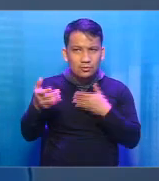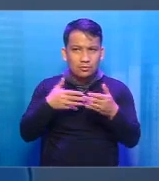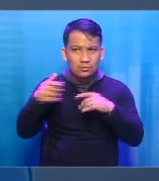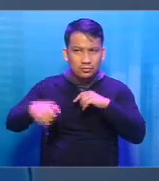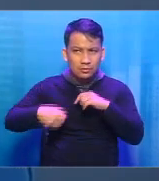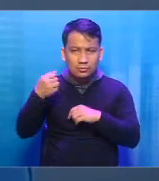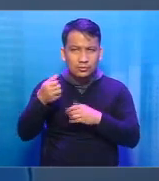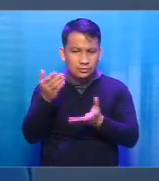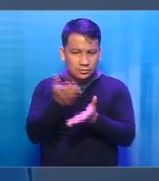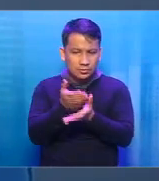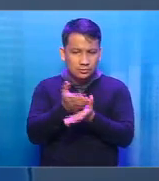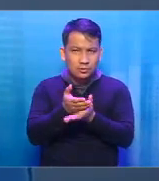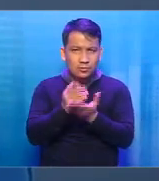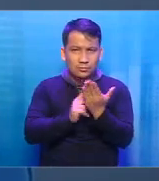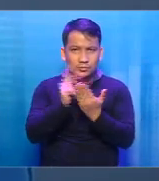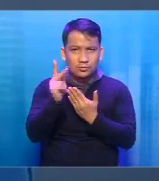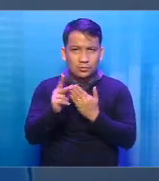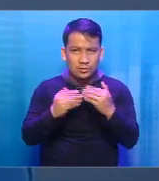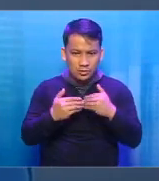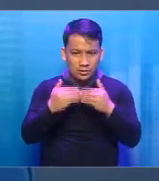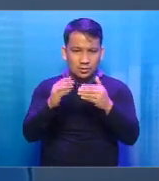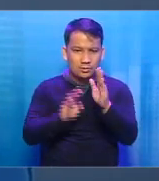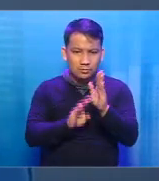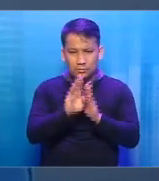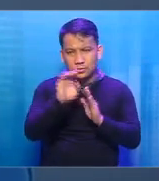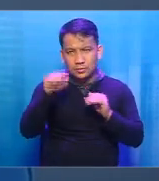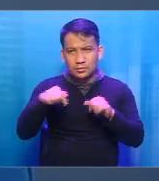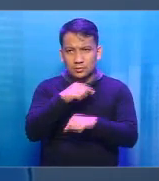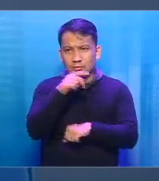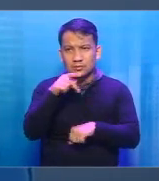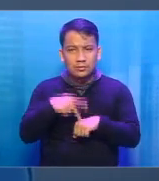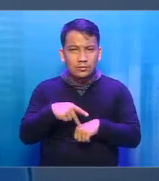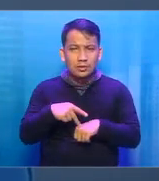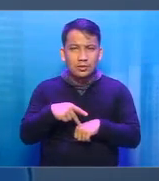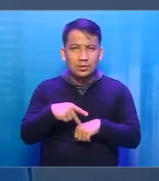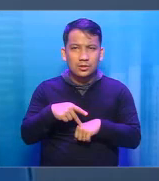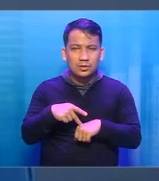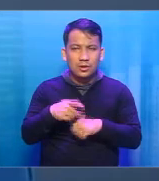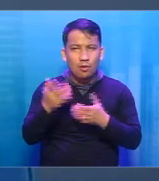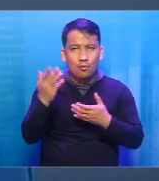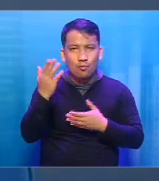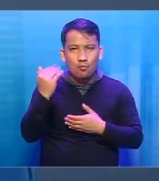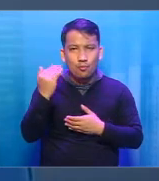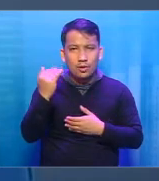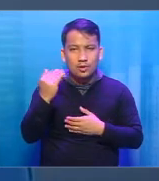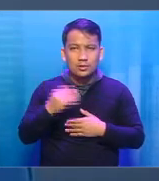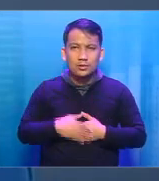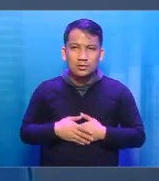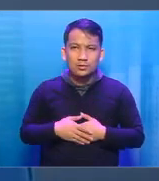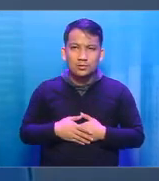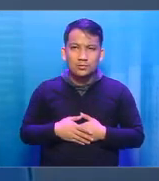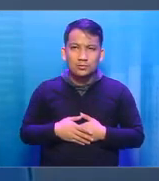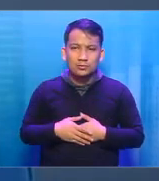hinder the progress of this country because